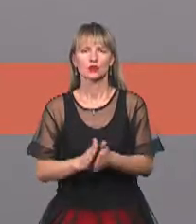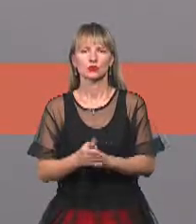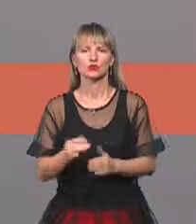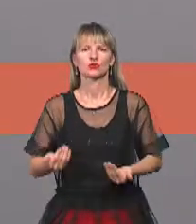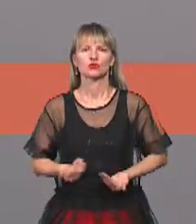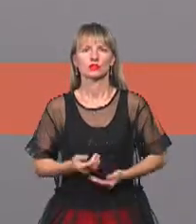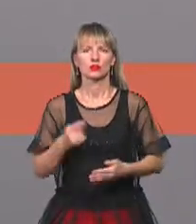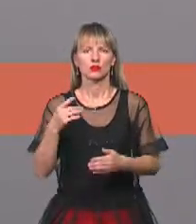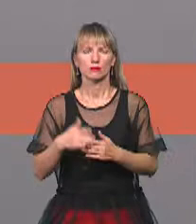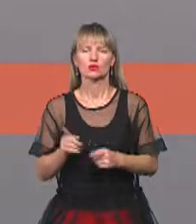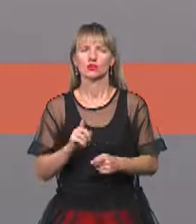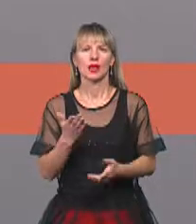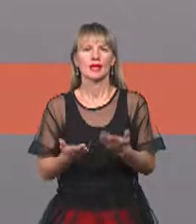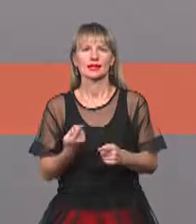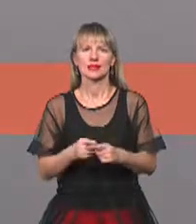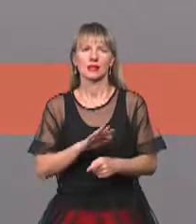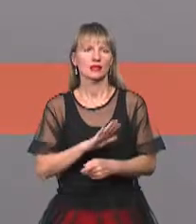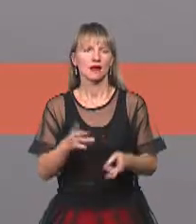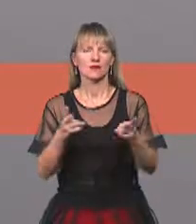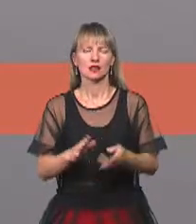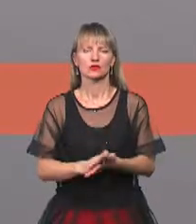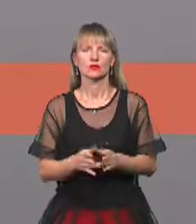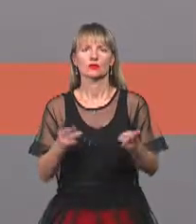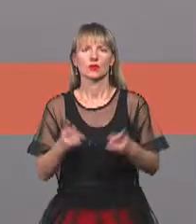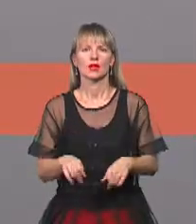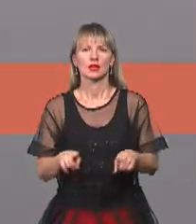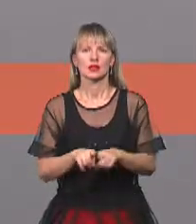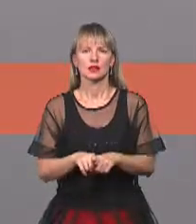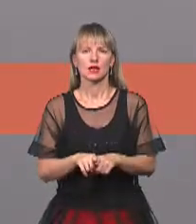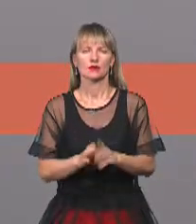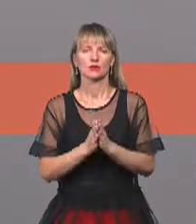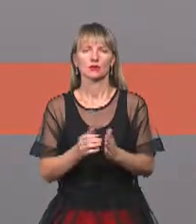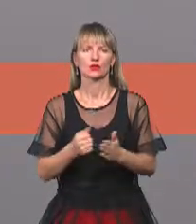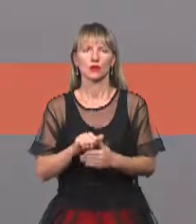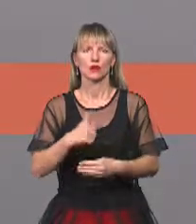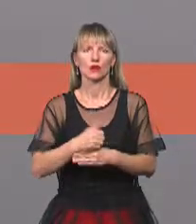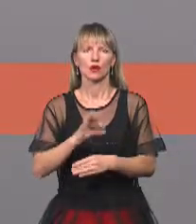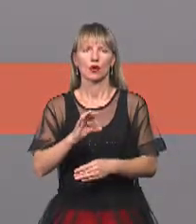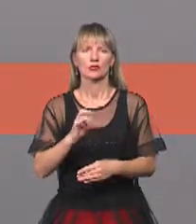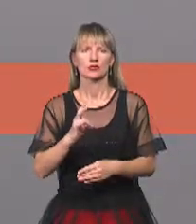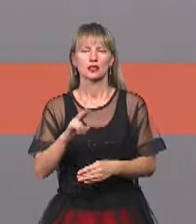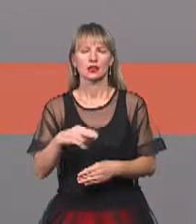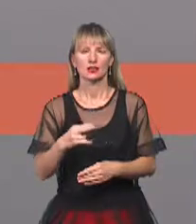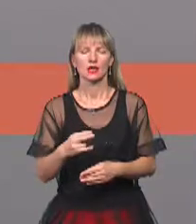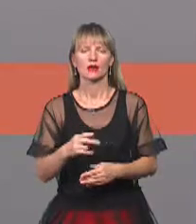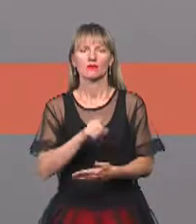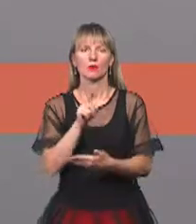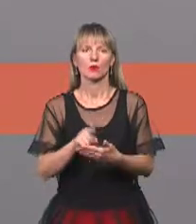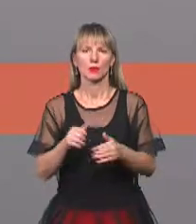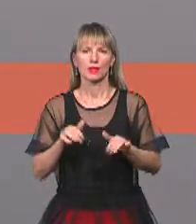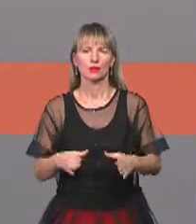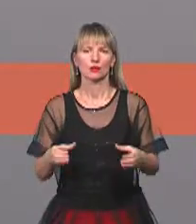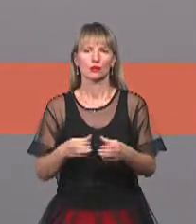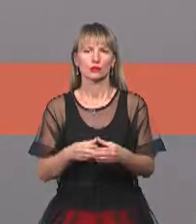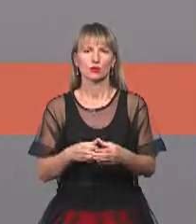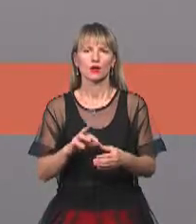мають розуміти, якщо це не аварійна ситуація, то потрібно так звертатися до голови ОСМД та вирішувати це питання гуртом, як